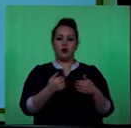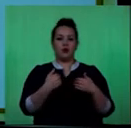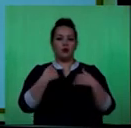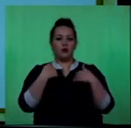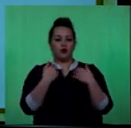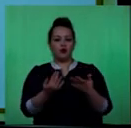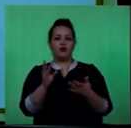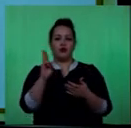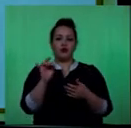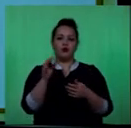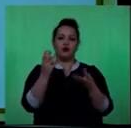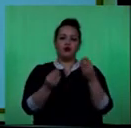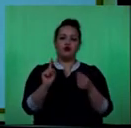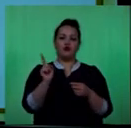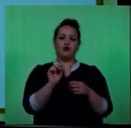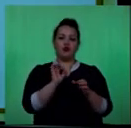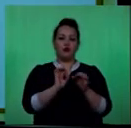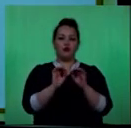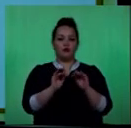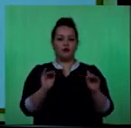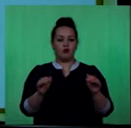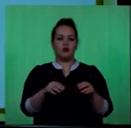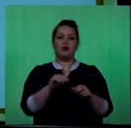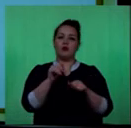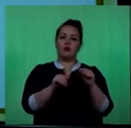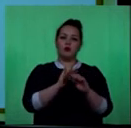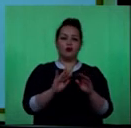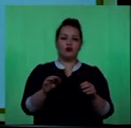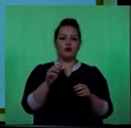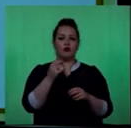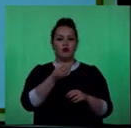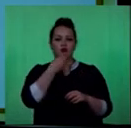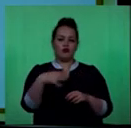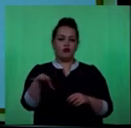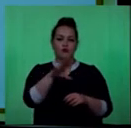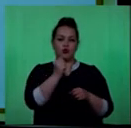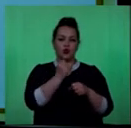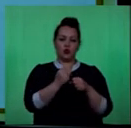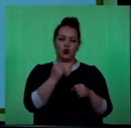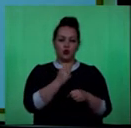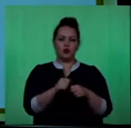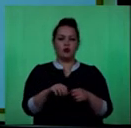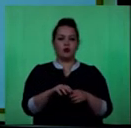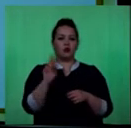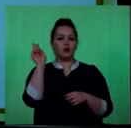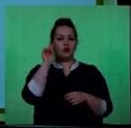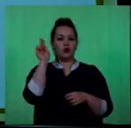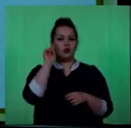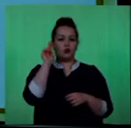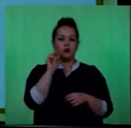как учились не ленились хорошо ли все трудились занимательные задания по русскому